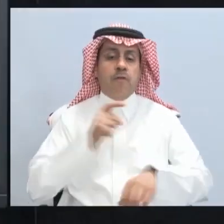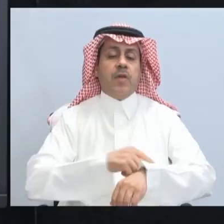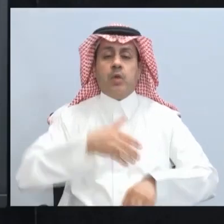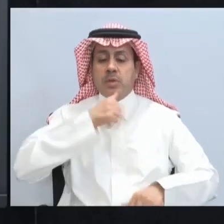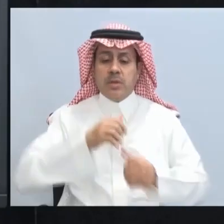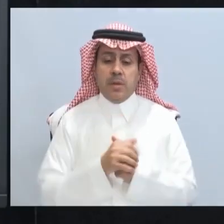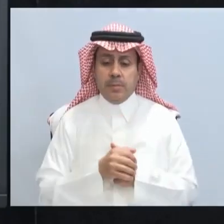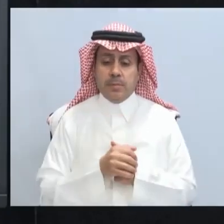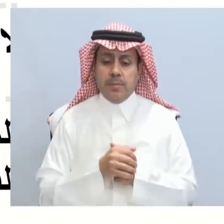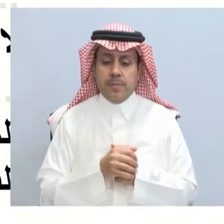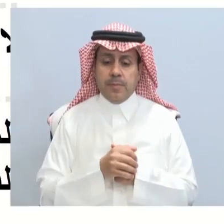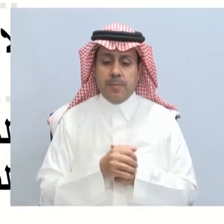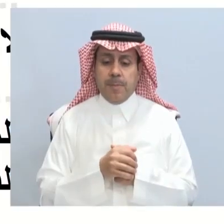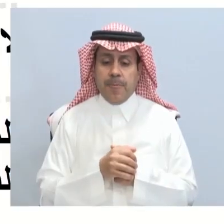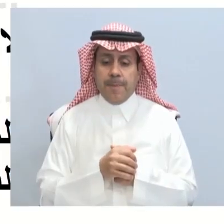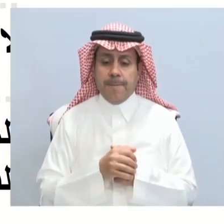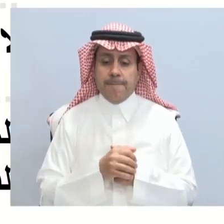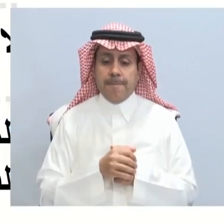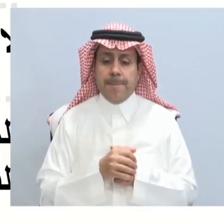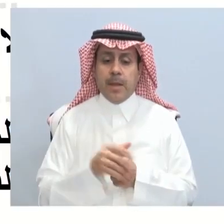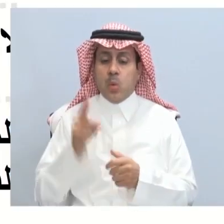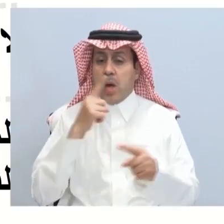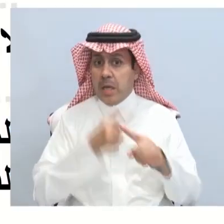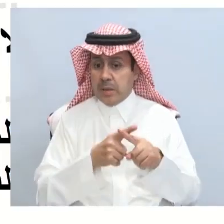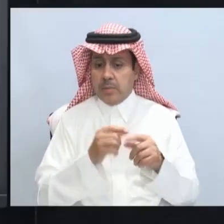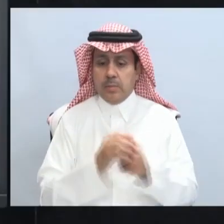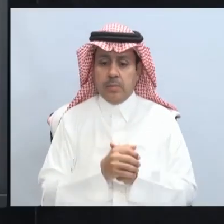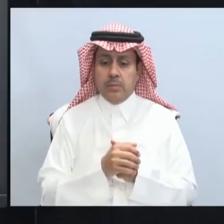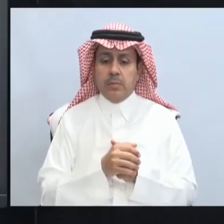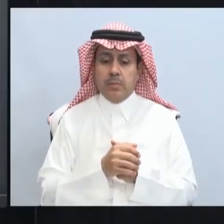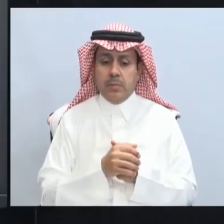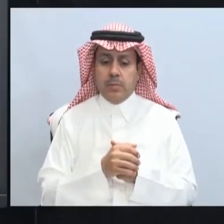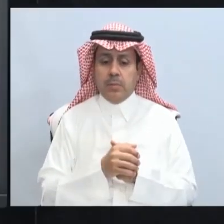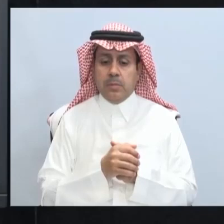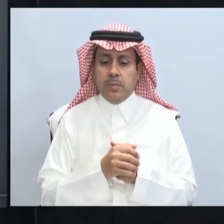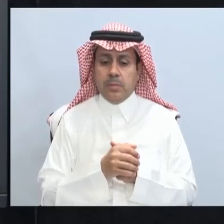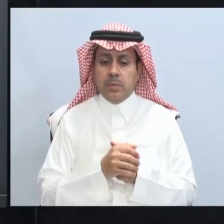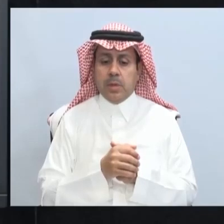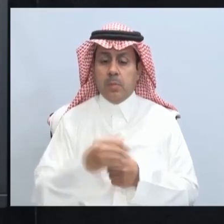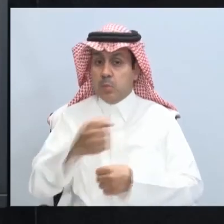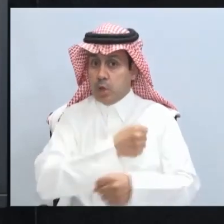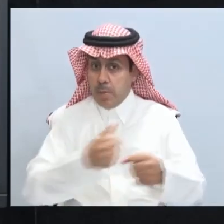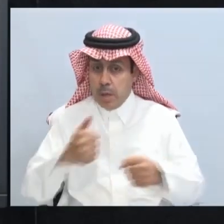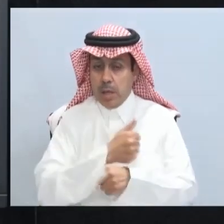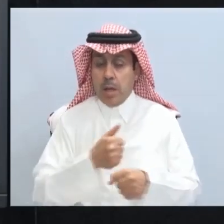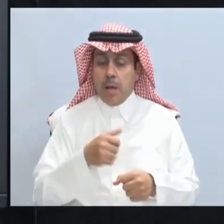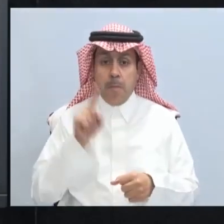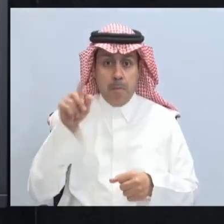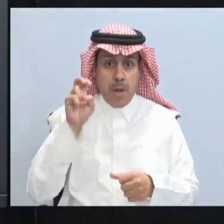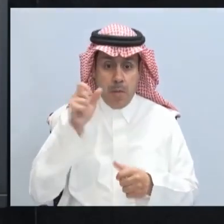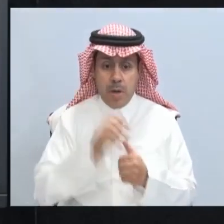خاطئه ام صحيحه الجواب هنا خطا لا يمكن المسابقه الا بقمار هل هذا